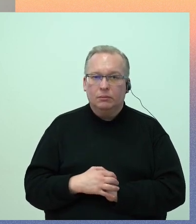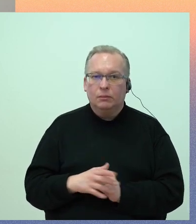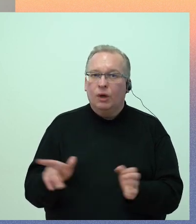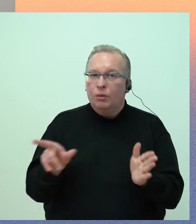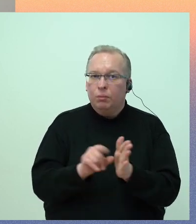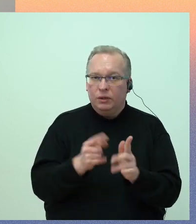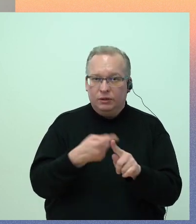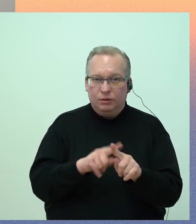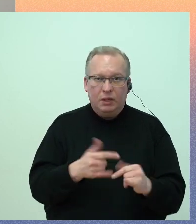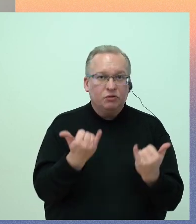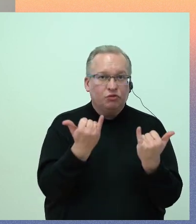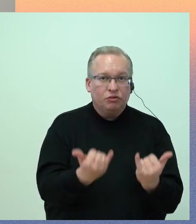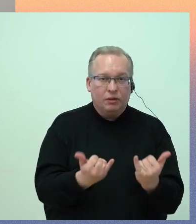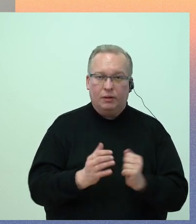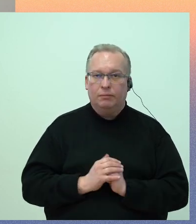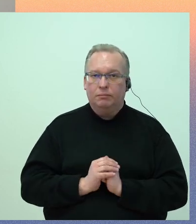Būtent todėl šiandien